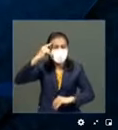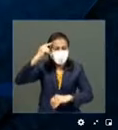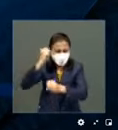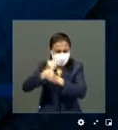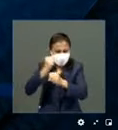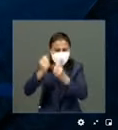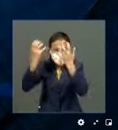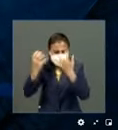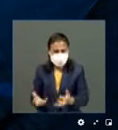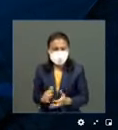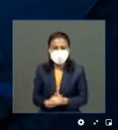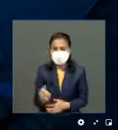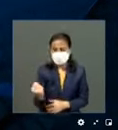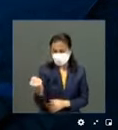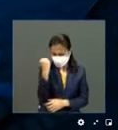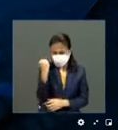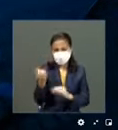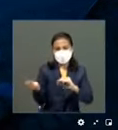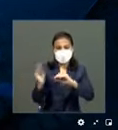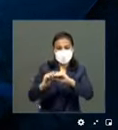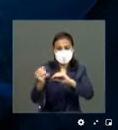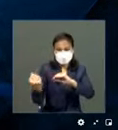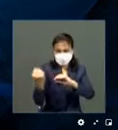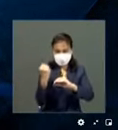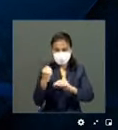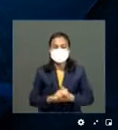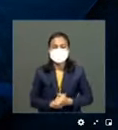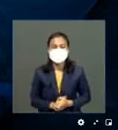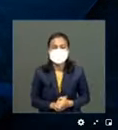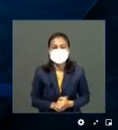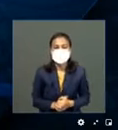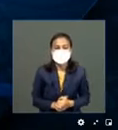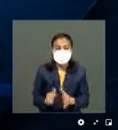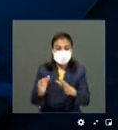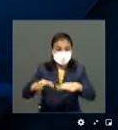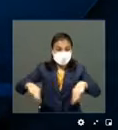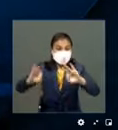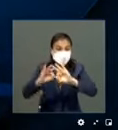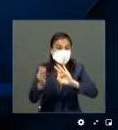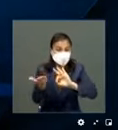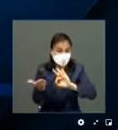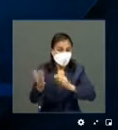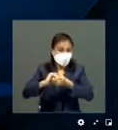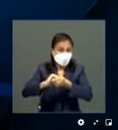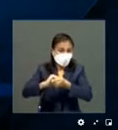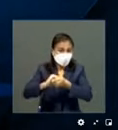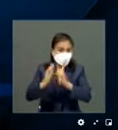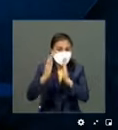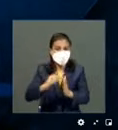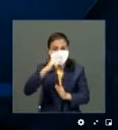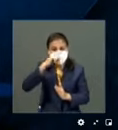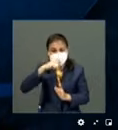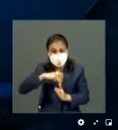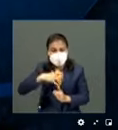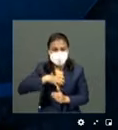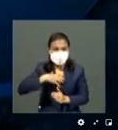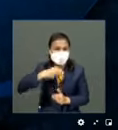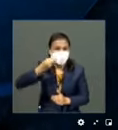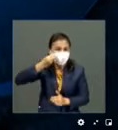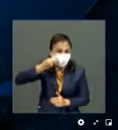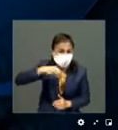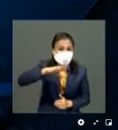ะตอนนี้เนี่ยต้องเข้มเป็นพิเศษค่ะและสิ่งสำคัญนะคะขอความร่วมมือคนไทยที่ต้องการเดินทางกลับบ้